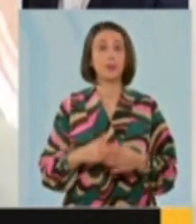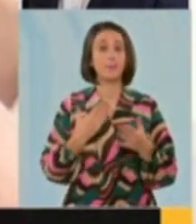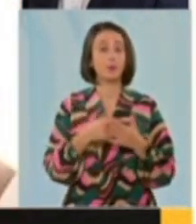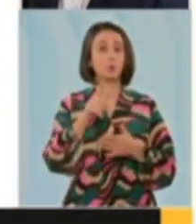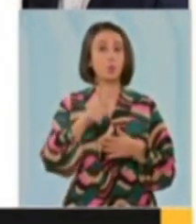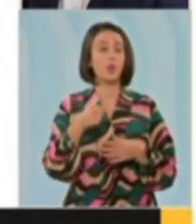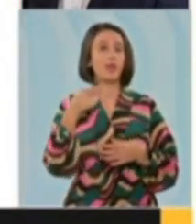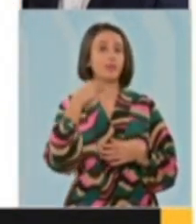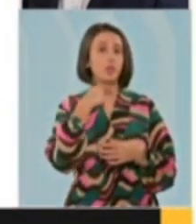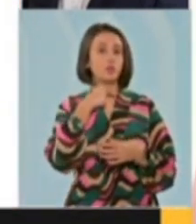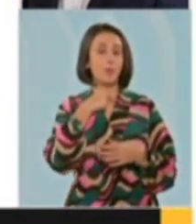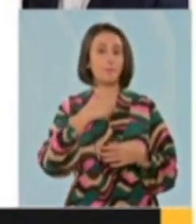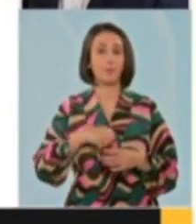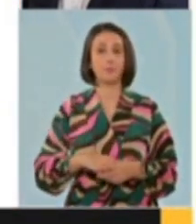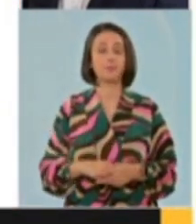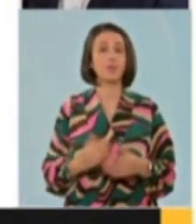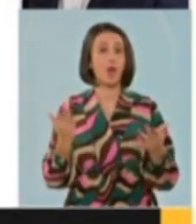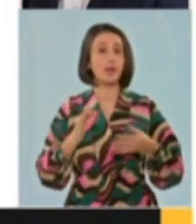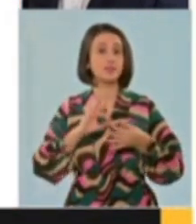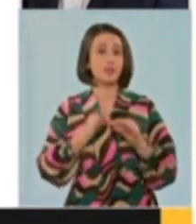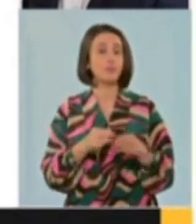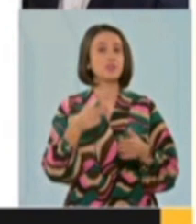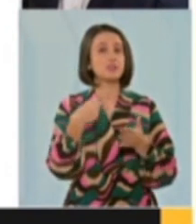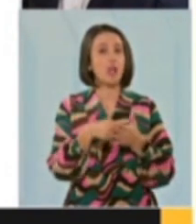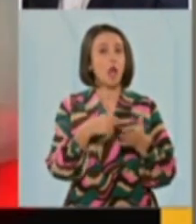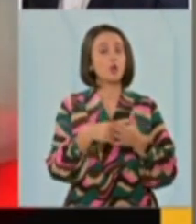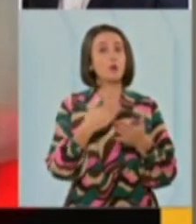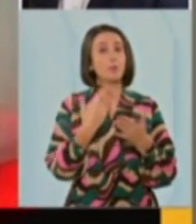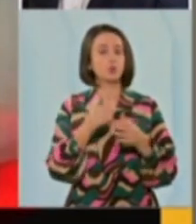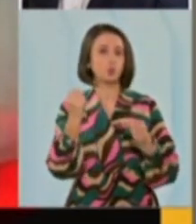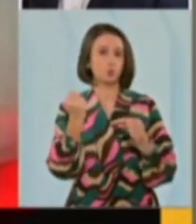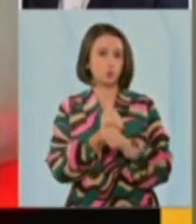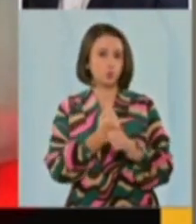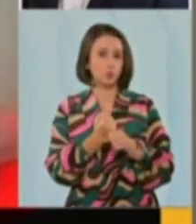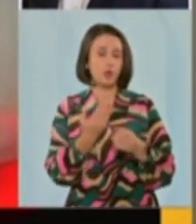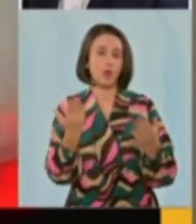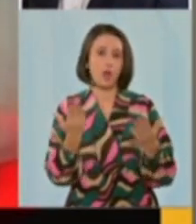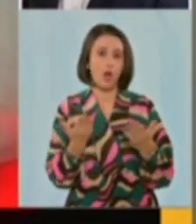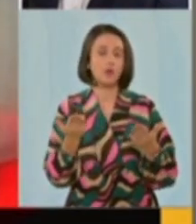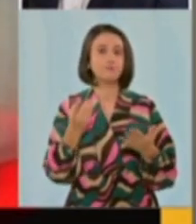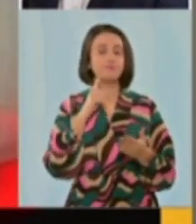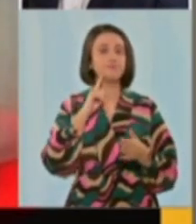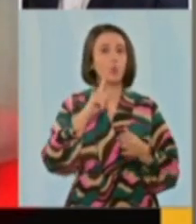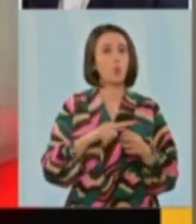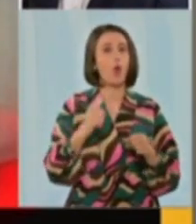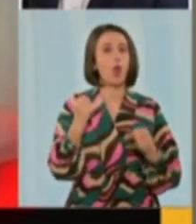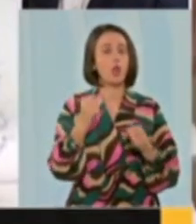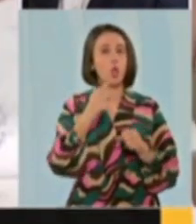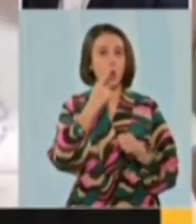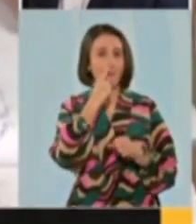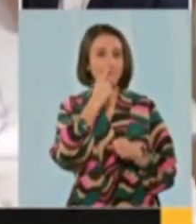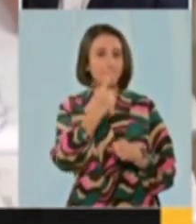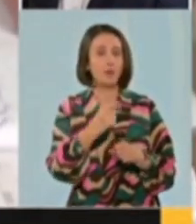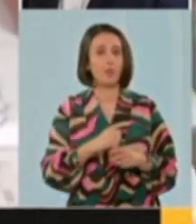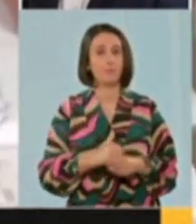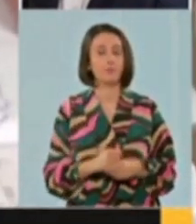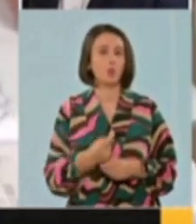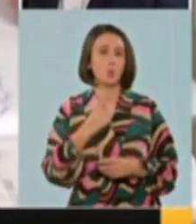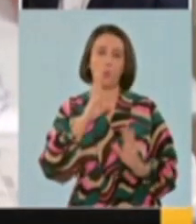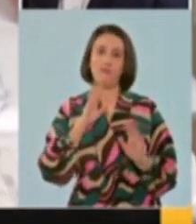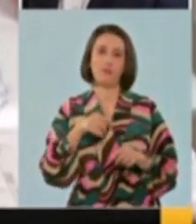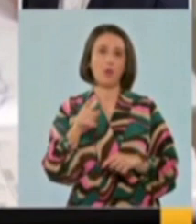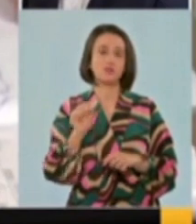Pentru luna decembrie, care înseamnă salariu pentru munca desfășurată în luna noiembrie, nu